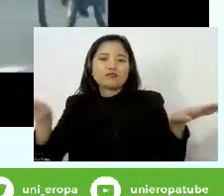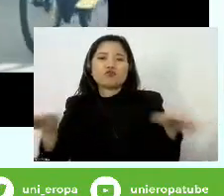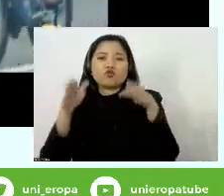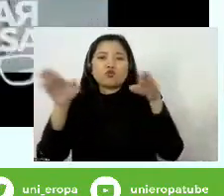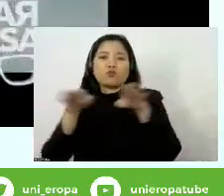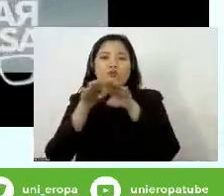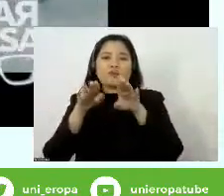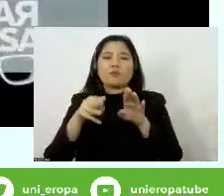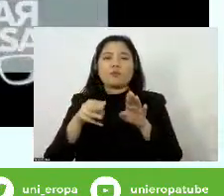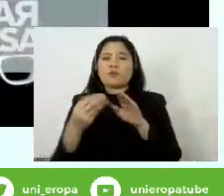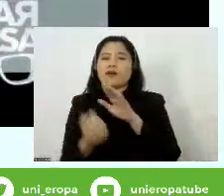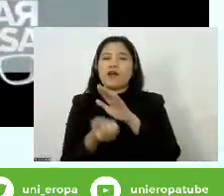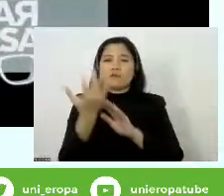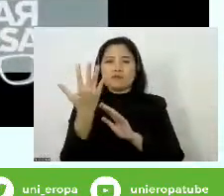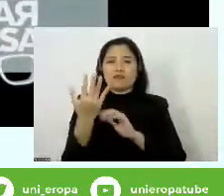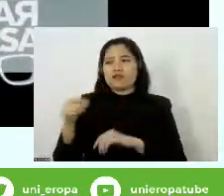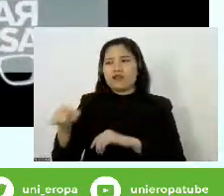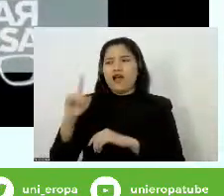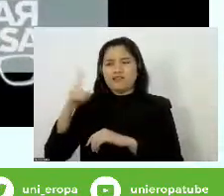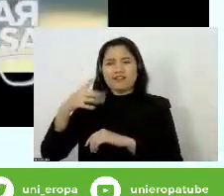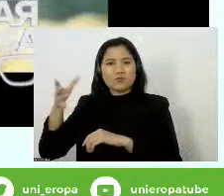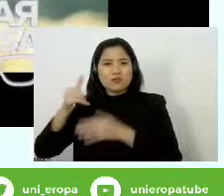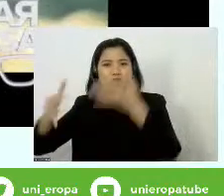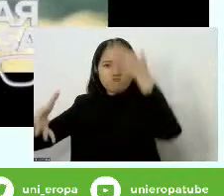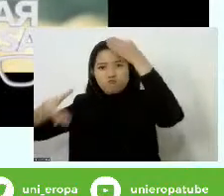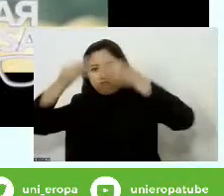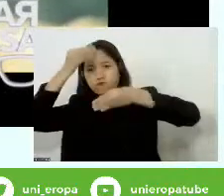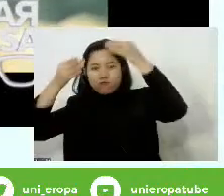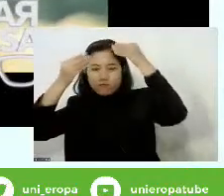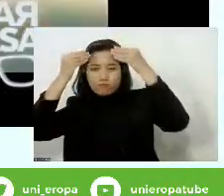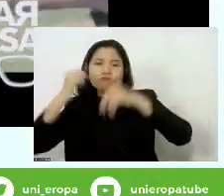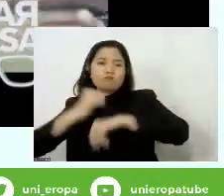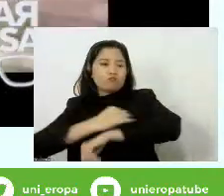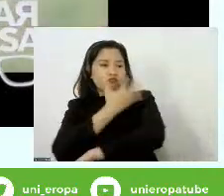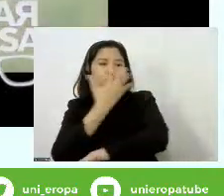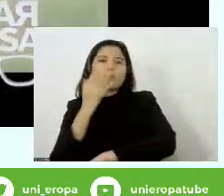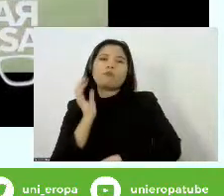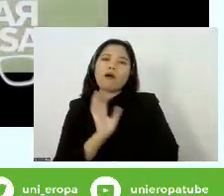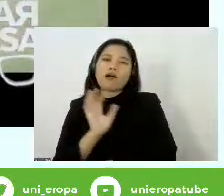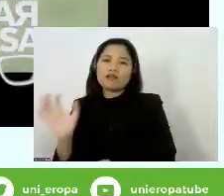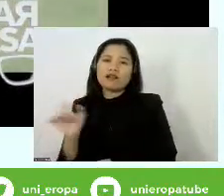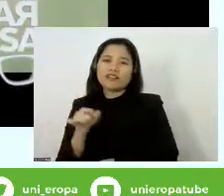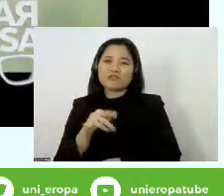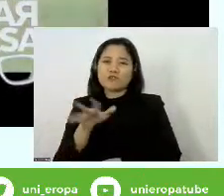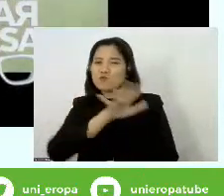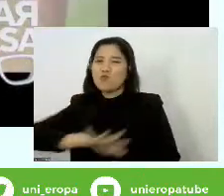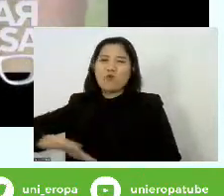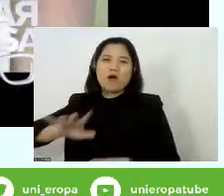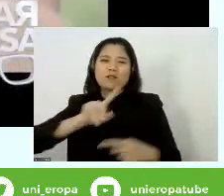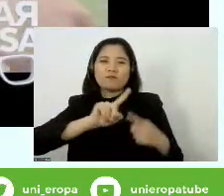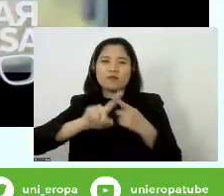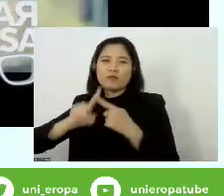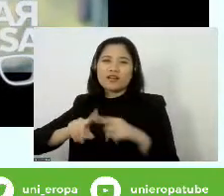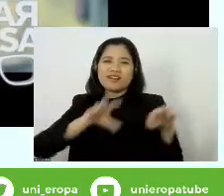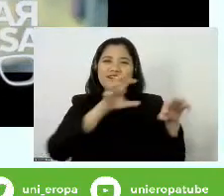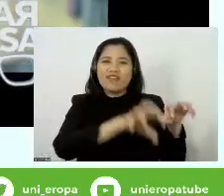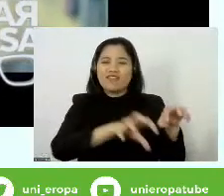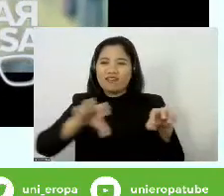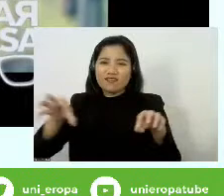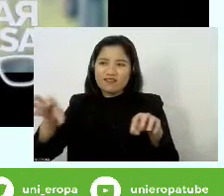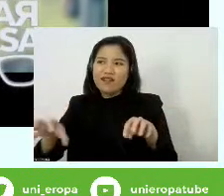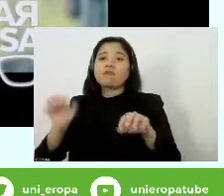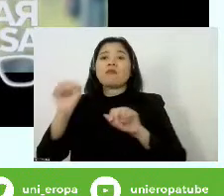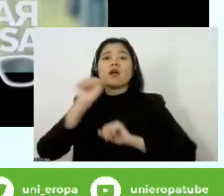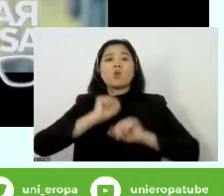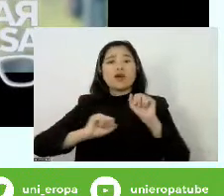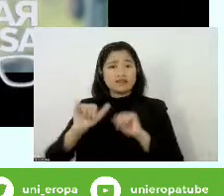Insight yang saya dapatkan di sana itu baik-baik kalau yang saya lakukan teman-teman diseluruh gaib di banyak daerah juga melakukan